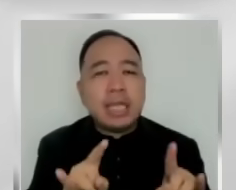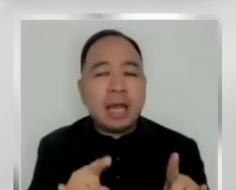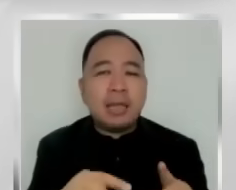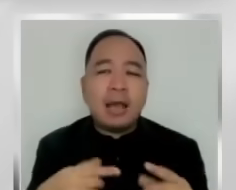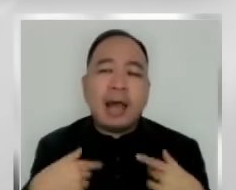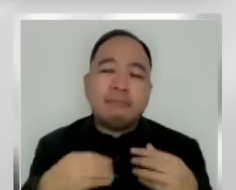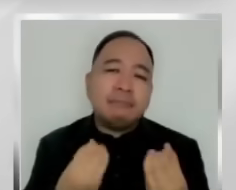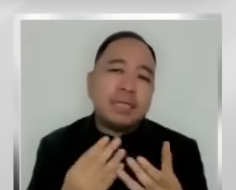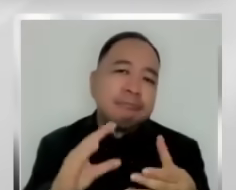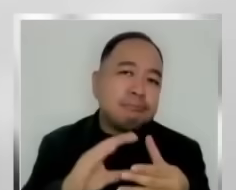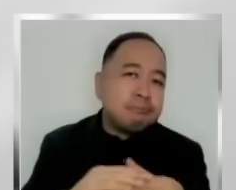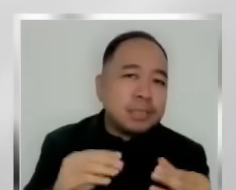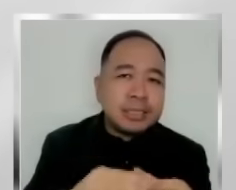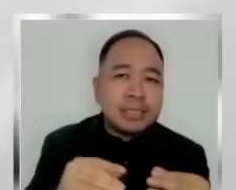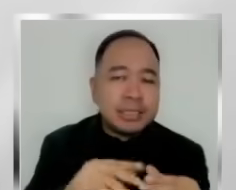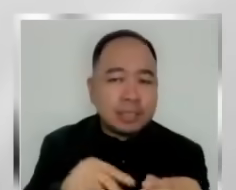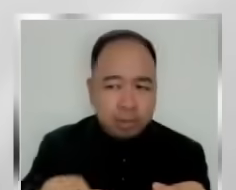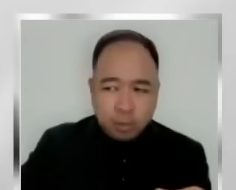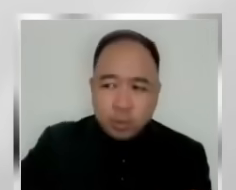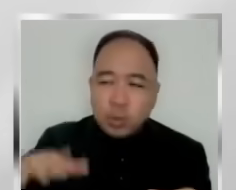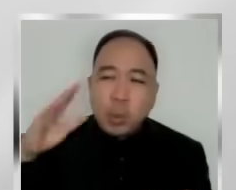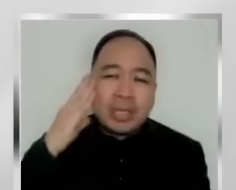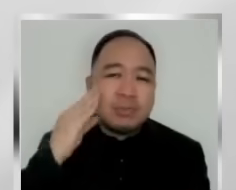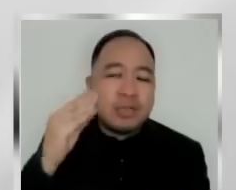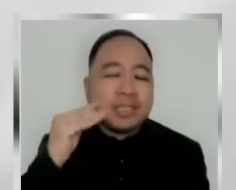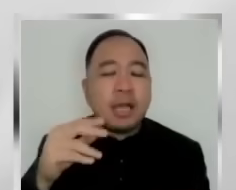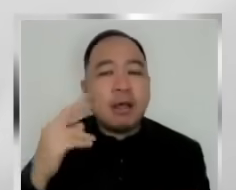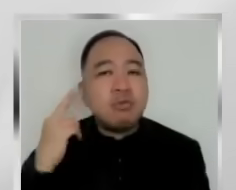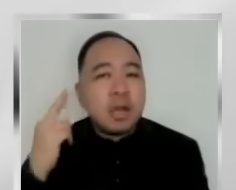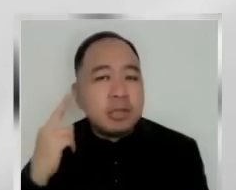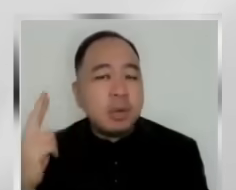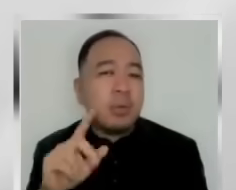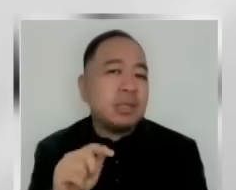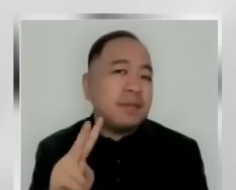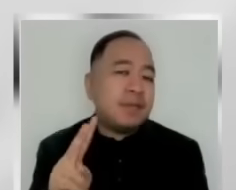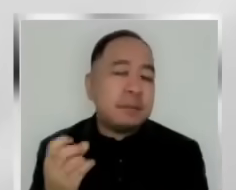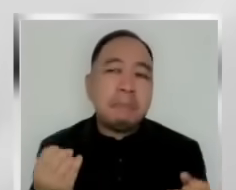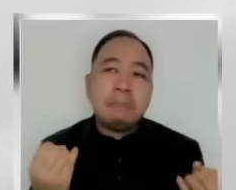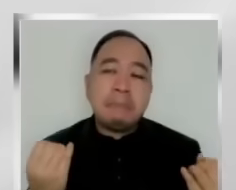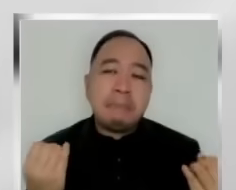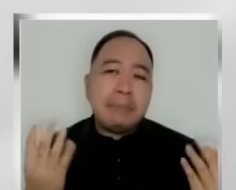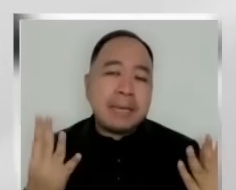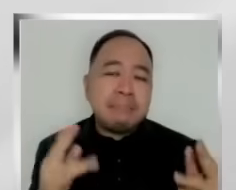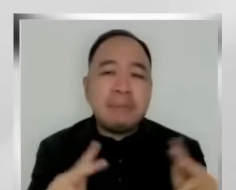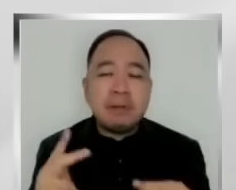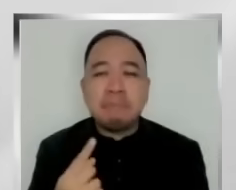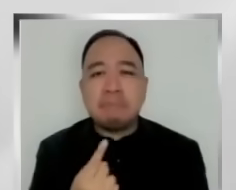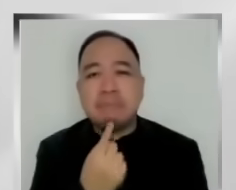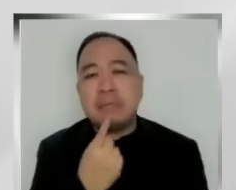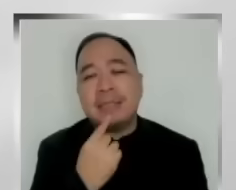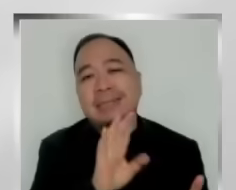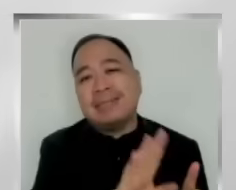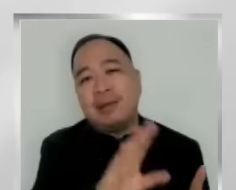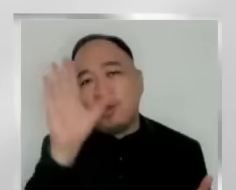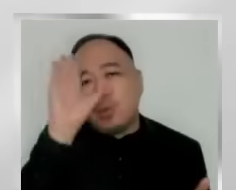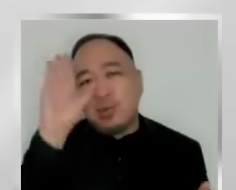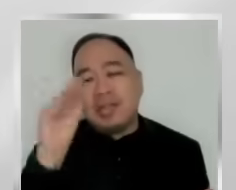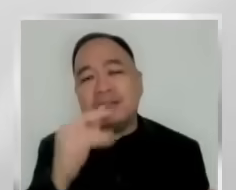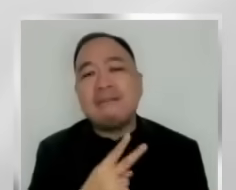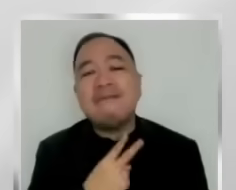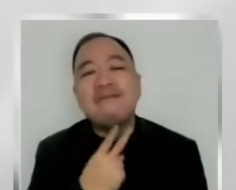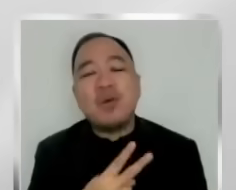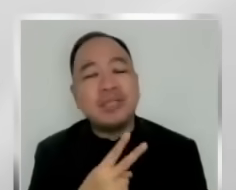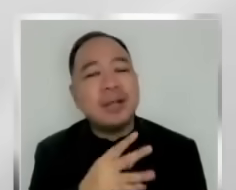radyo hanggang sa TV. Marami ang mamimiss daw ang kanyang unique na boses at paraan ng pagbabalita. Sabi